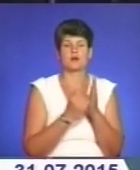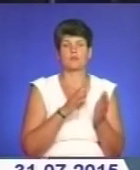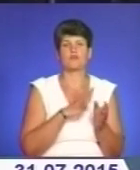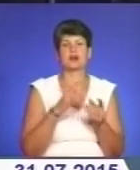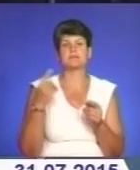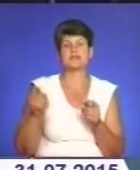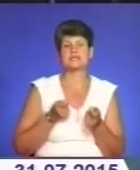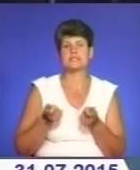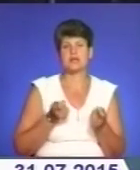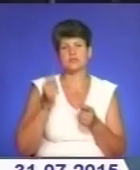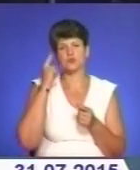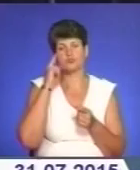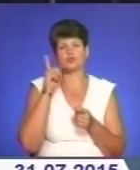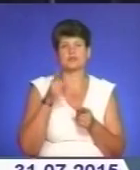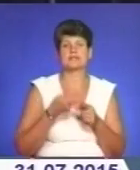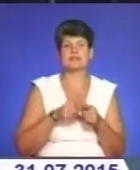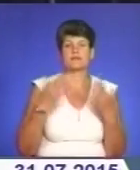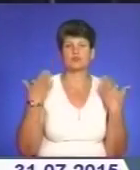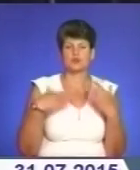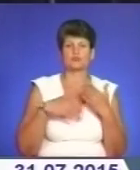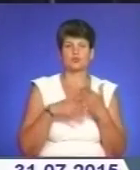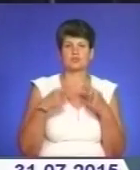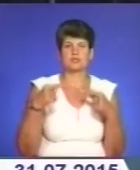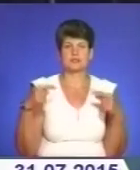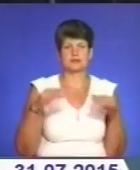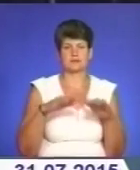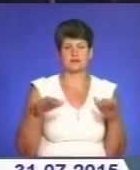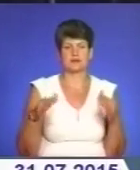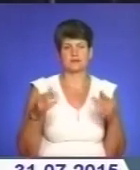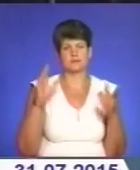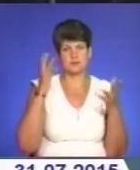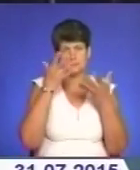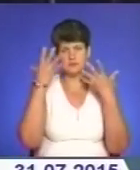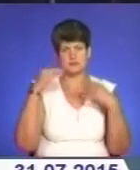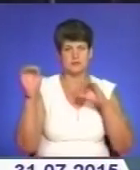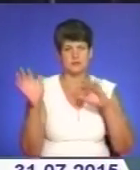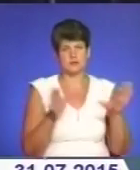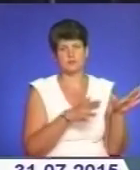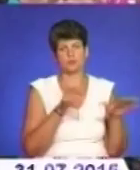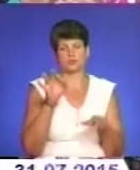облдержадміністрації сподіваються, цей відпочинок допоможе дітям різного віку відволіктися від українських реалій.